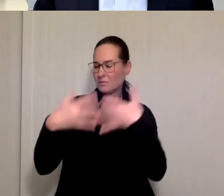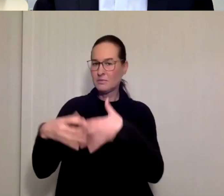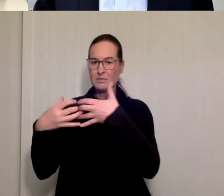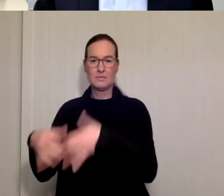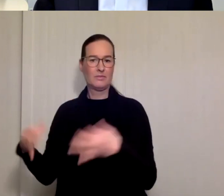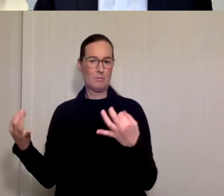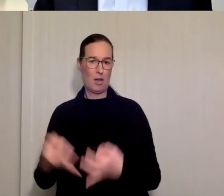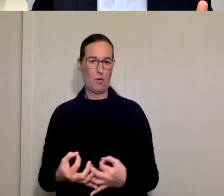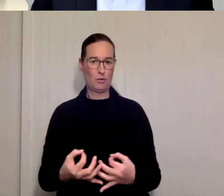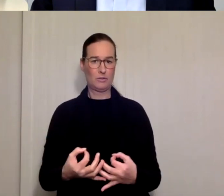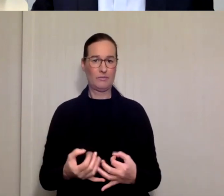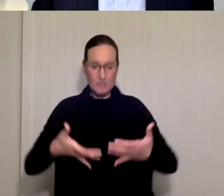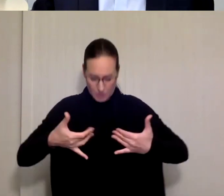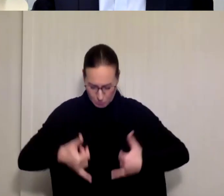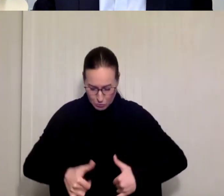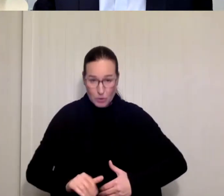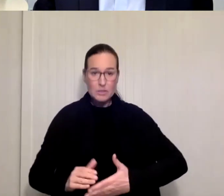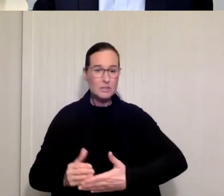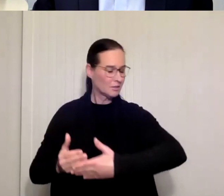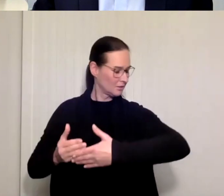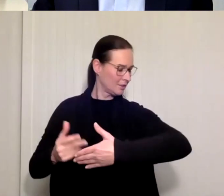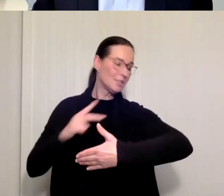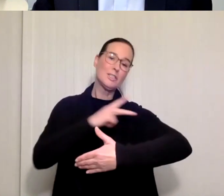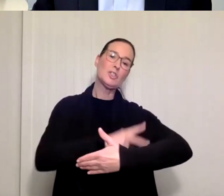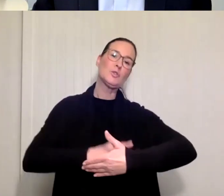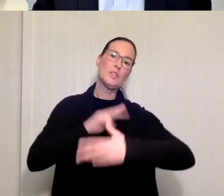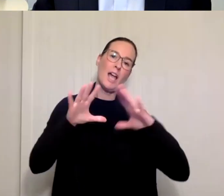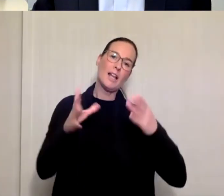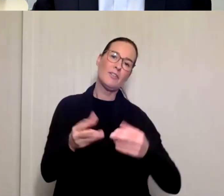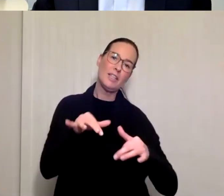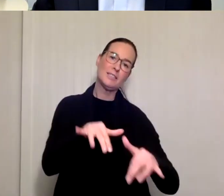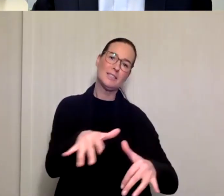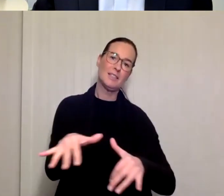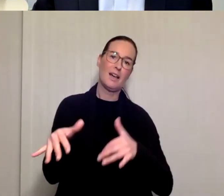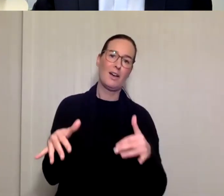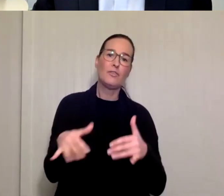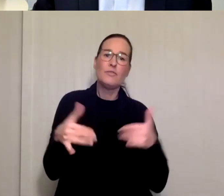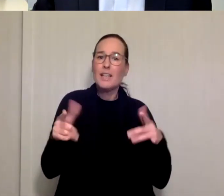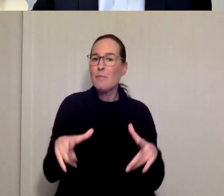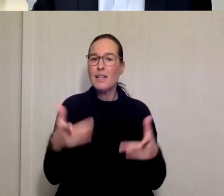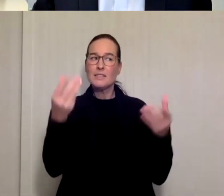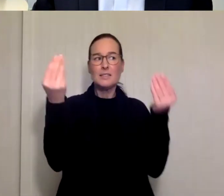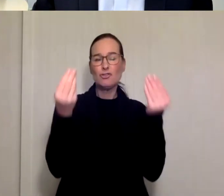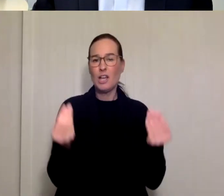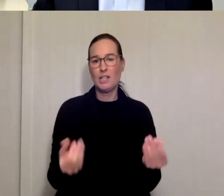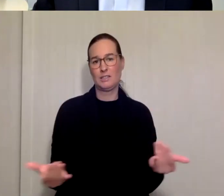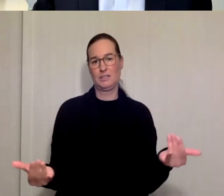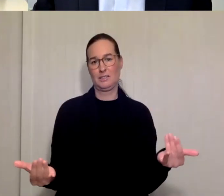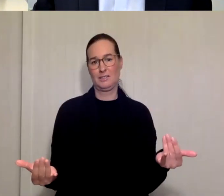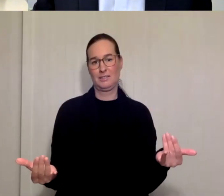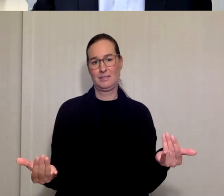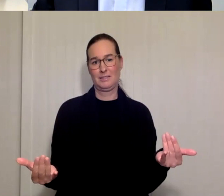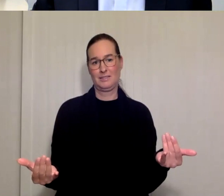Wesen. Und welche Formen kann man jetzt gestalten? Und das wissen wir, es